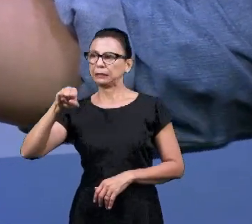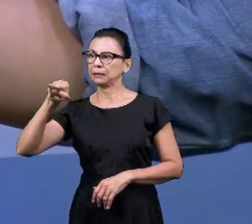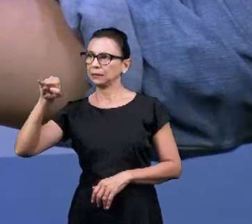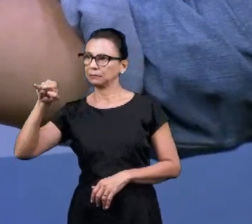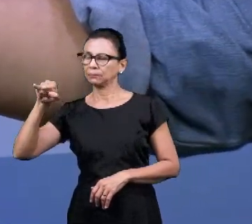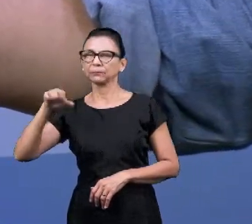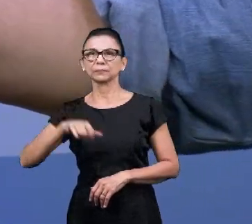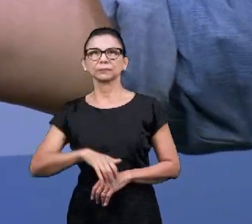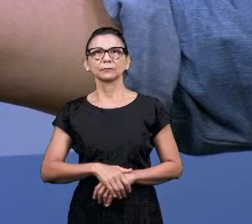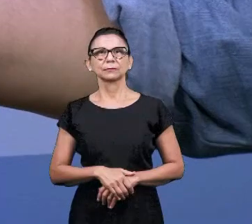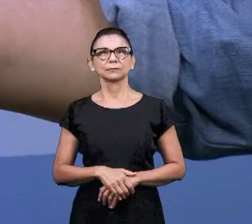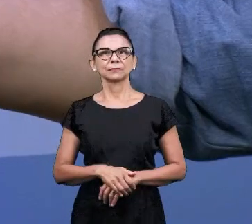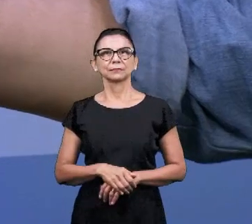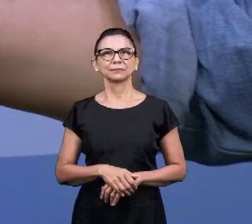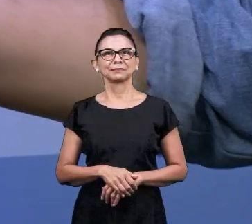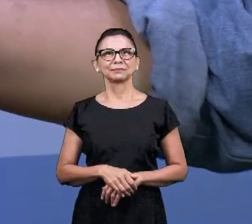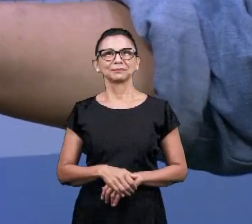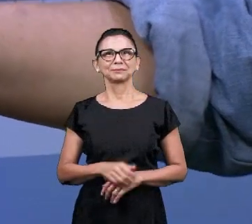Mi, pausa.